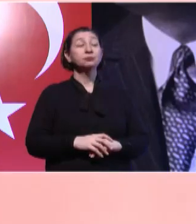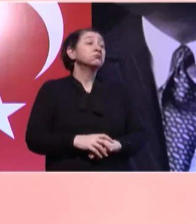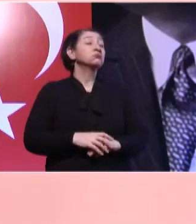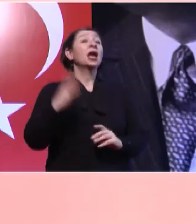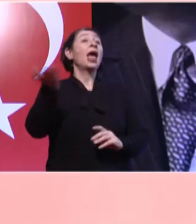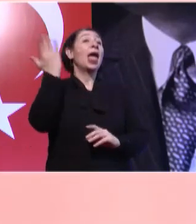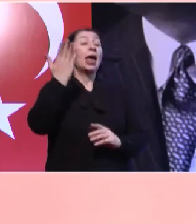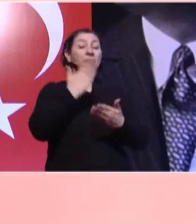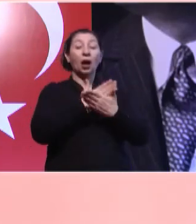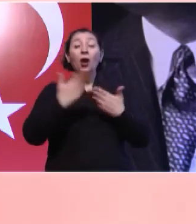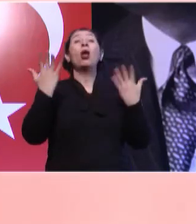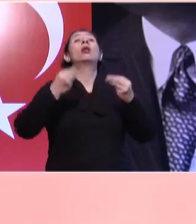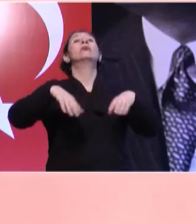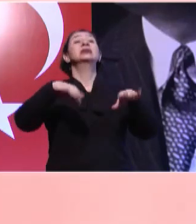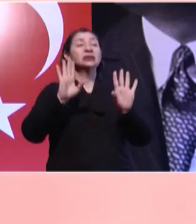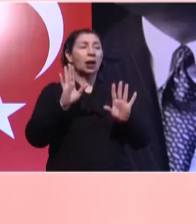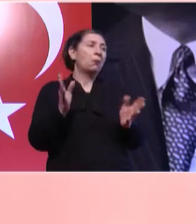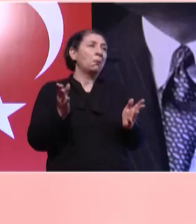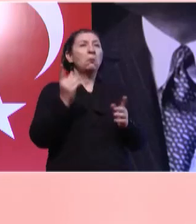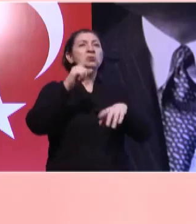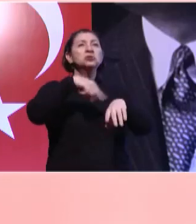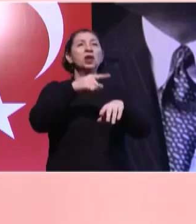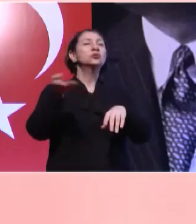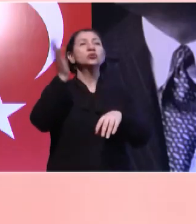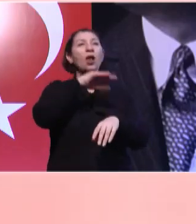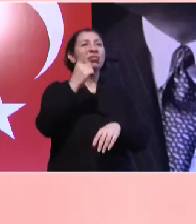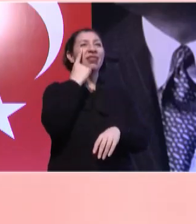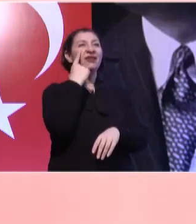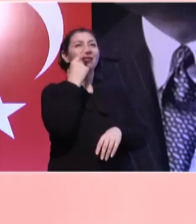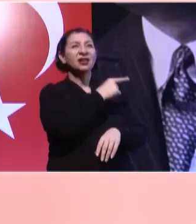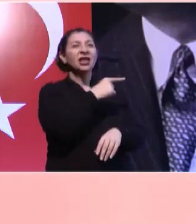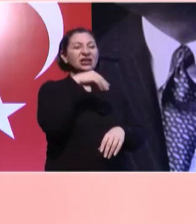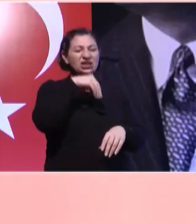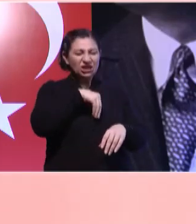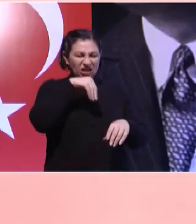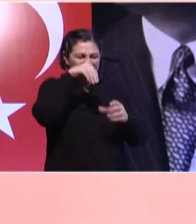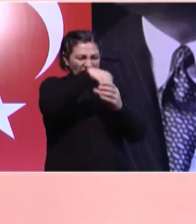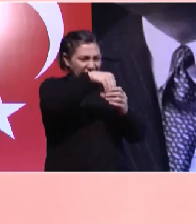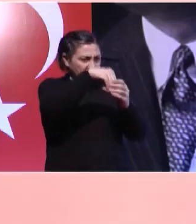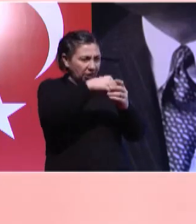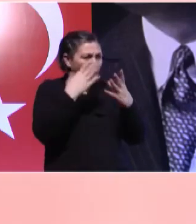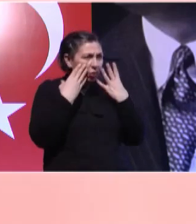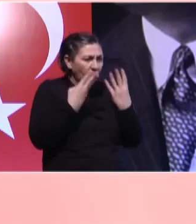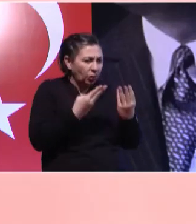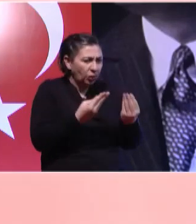Eğer sürdürülebilir kılmazsanız bir süre sonra devletin içten içe çürüdüğünü